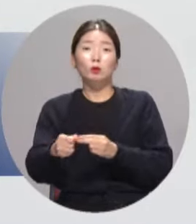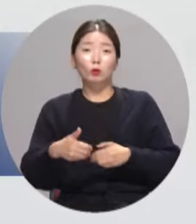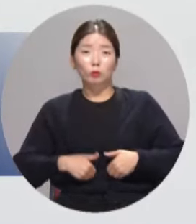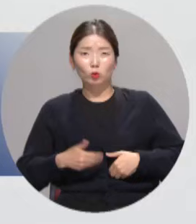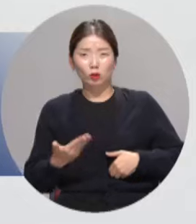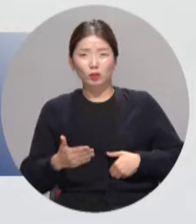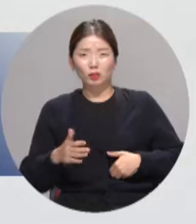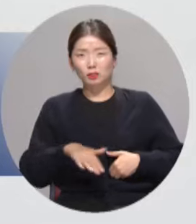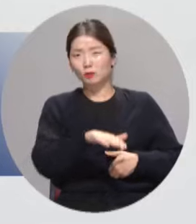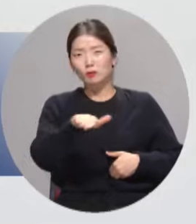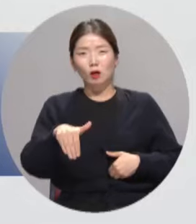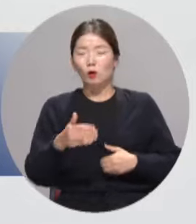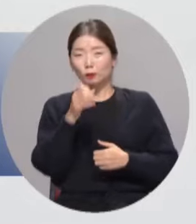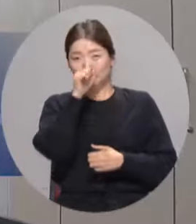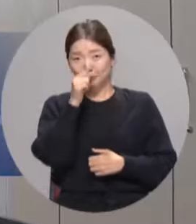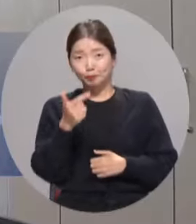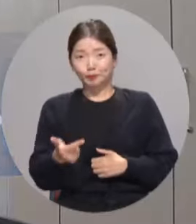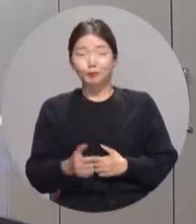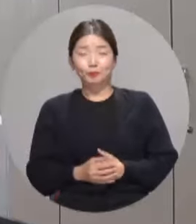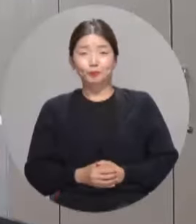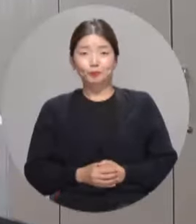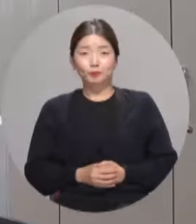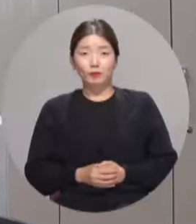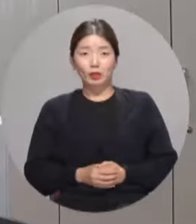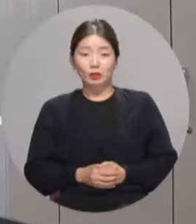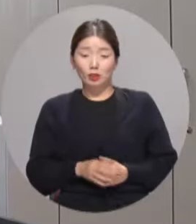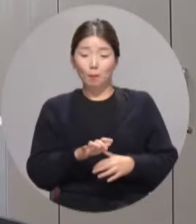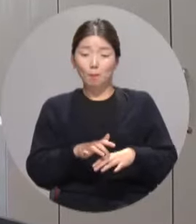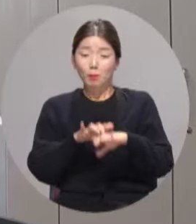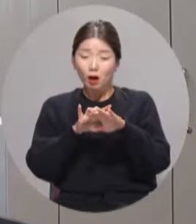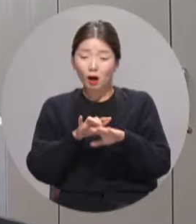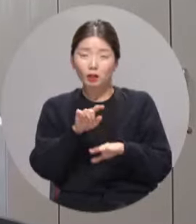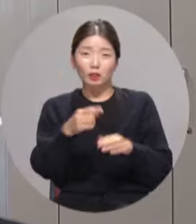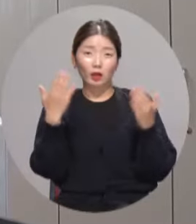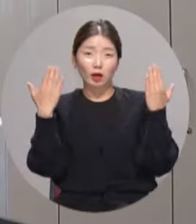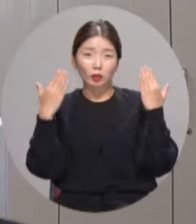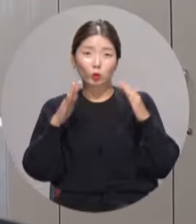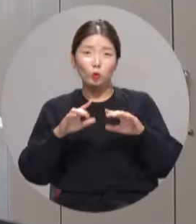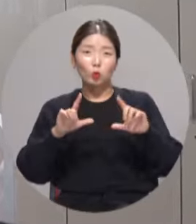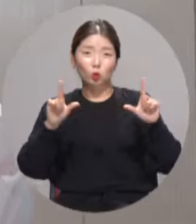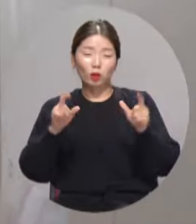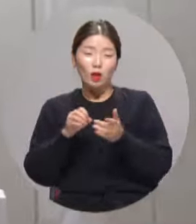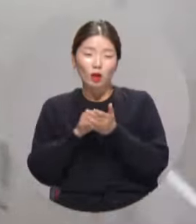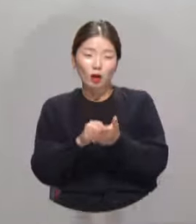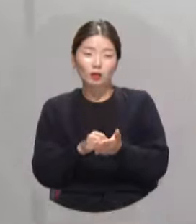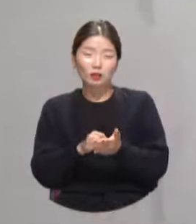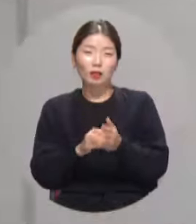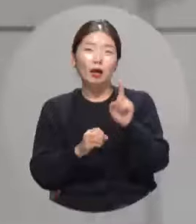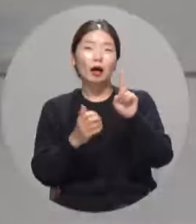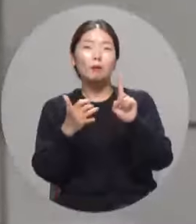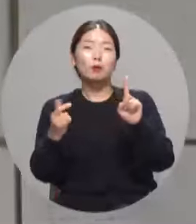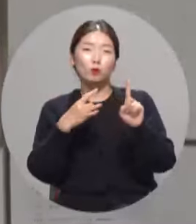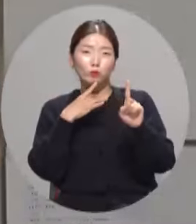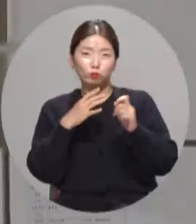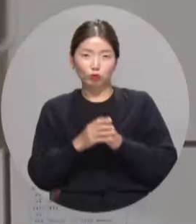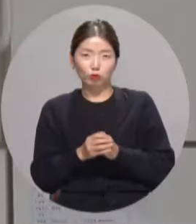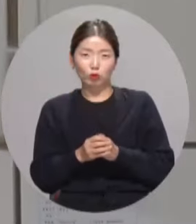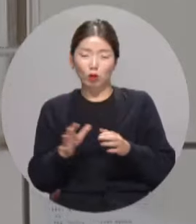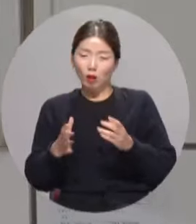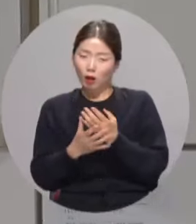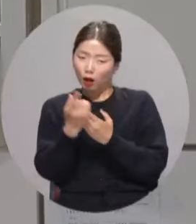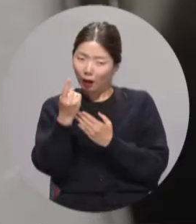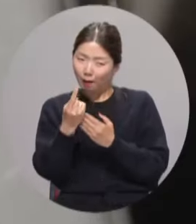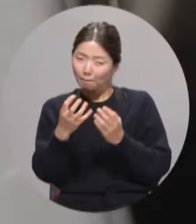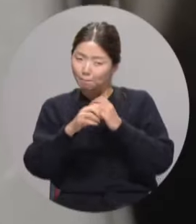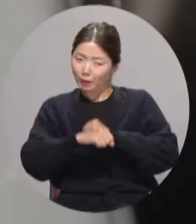현재 좀 여의치 않은 것으로 알고 있습니다. 생활기록부가 사라진 해당 초등학교는 올해 신입생이 한 명에 그치는 등 통폐합